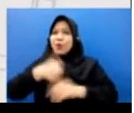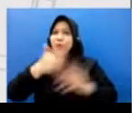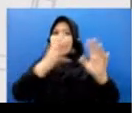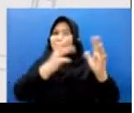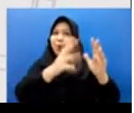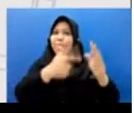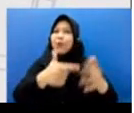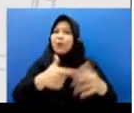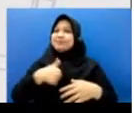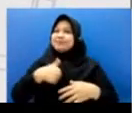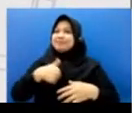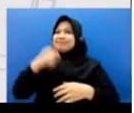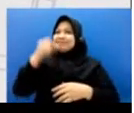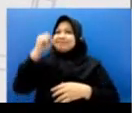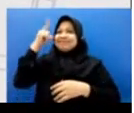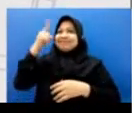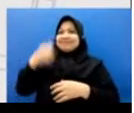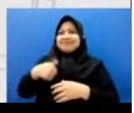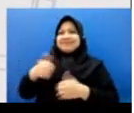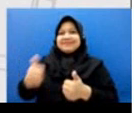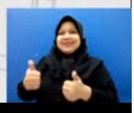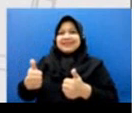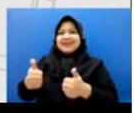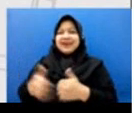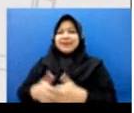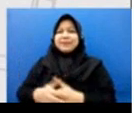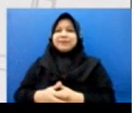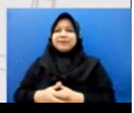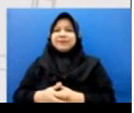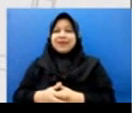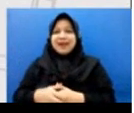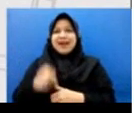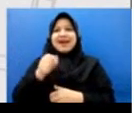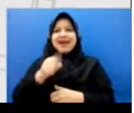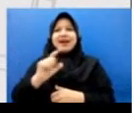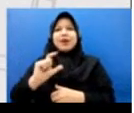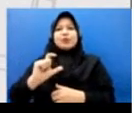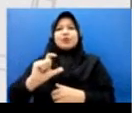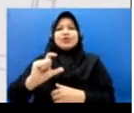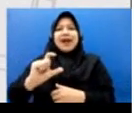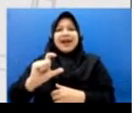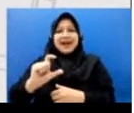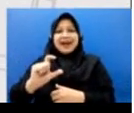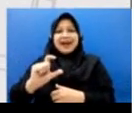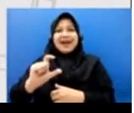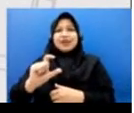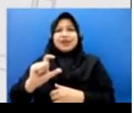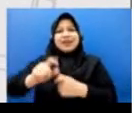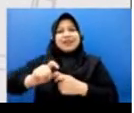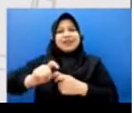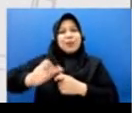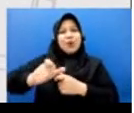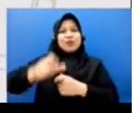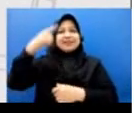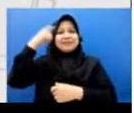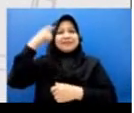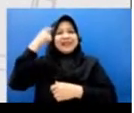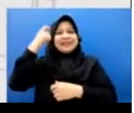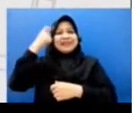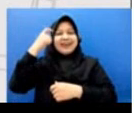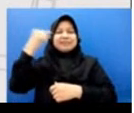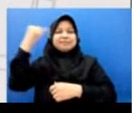Nah, ini adalah salah satu cara yang akan memeriahkan proses belajar berpikir kritis. Kenapa?